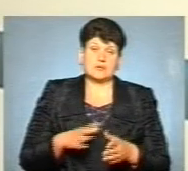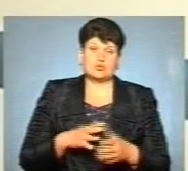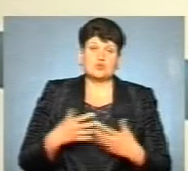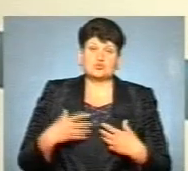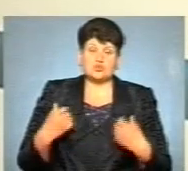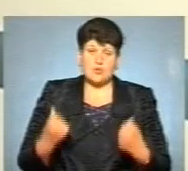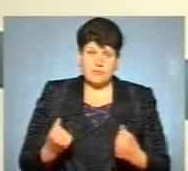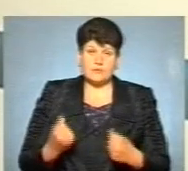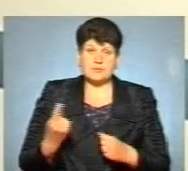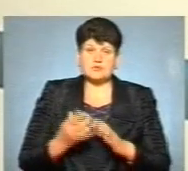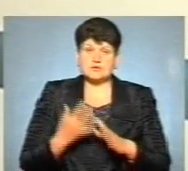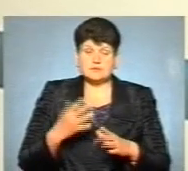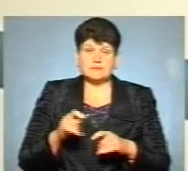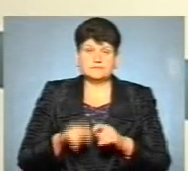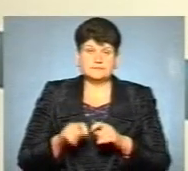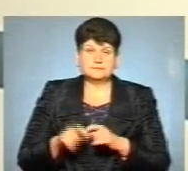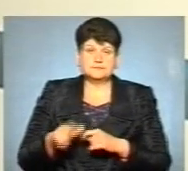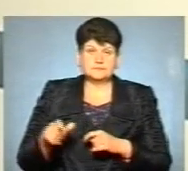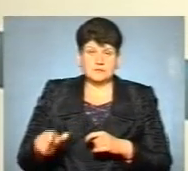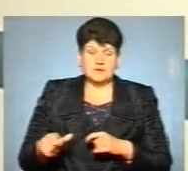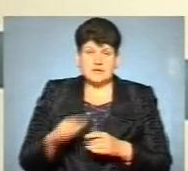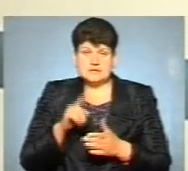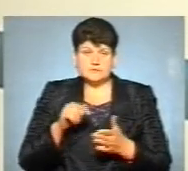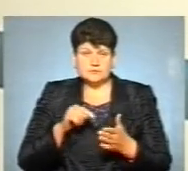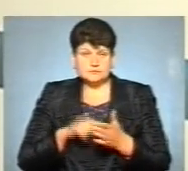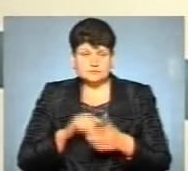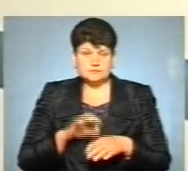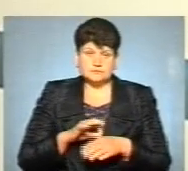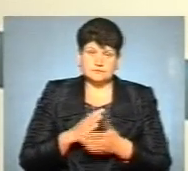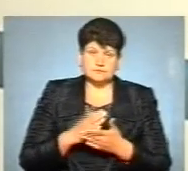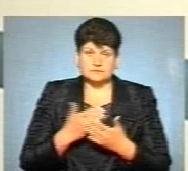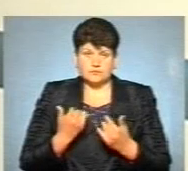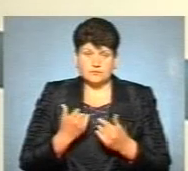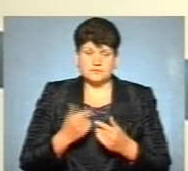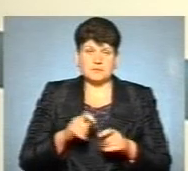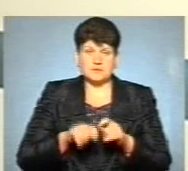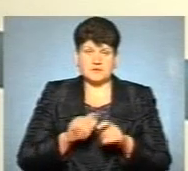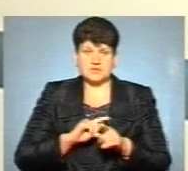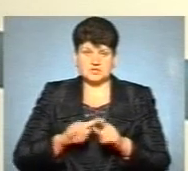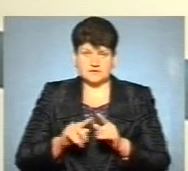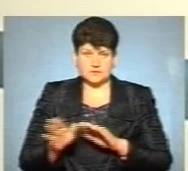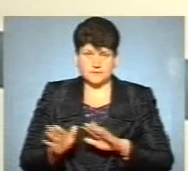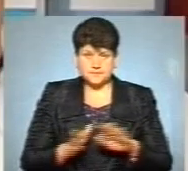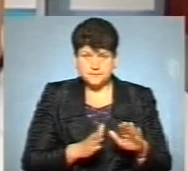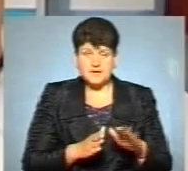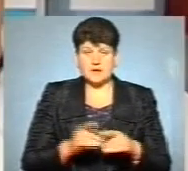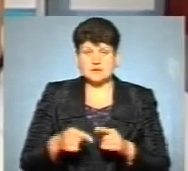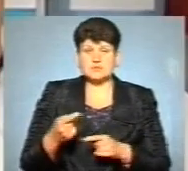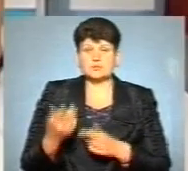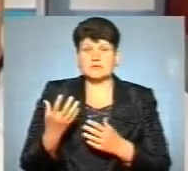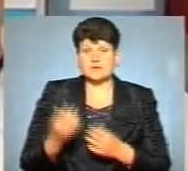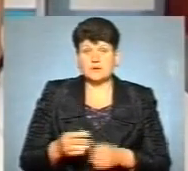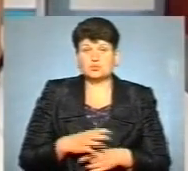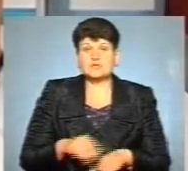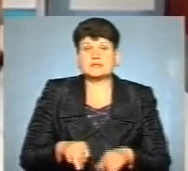Тому що в першу чергу ми тестуємо людей з підозрою на захворювання, тому ми їх відтестували швидше, а на наступний день були